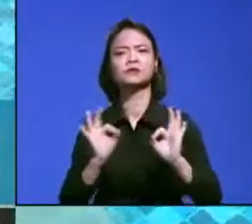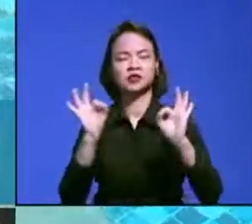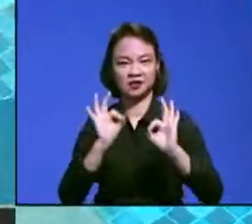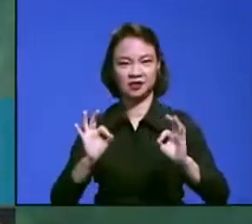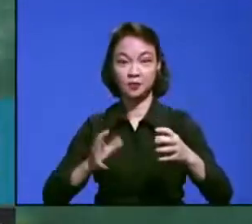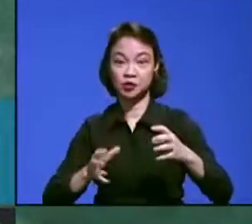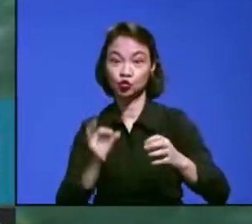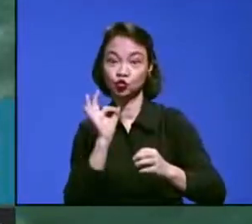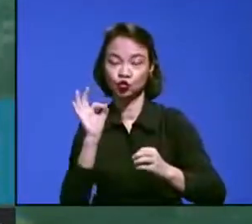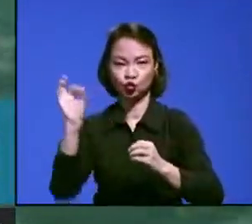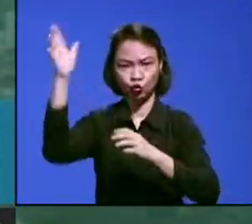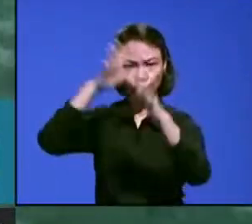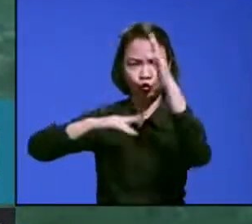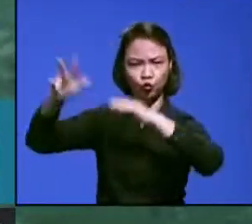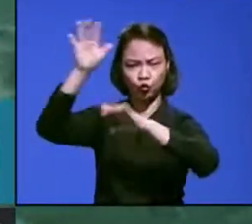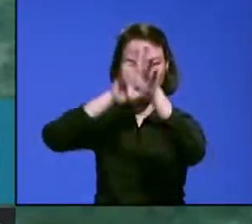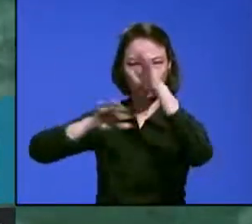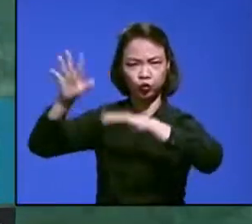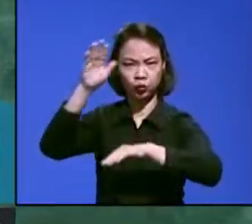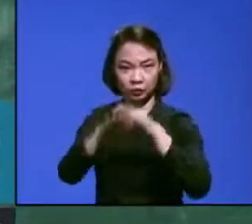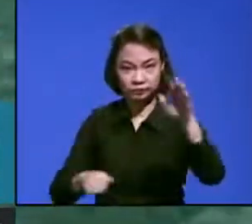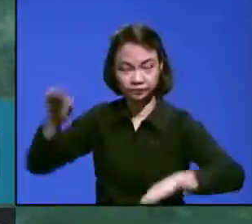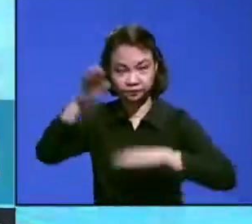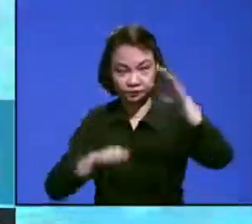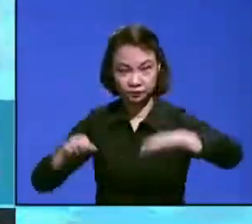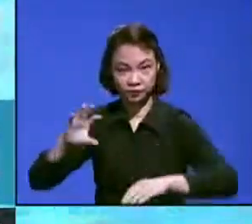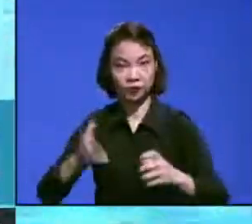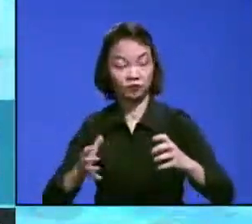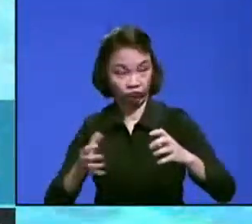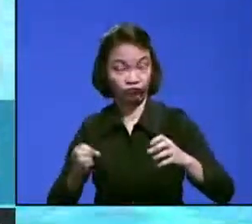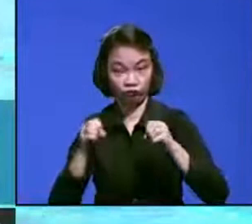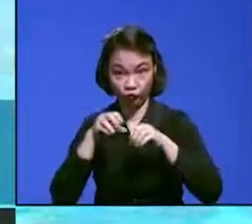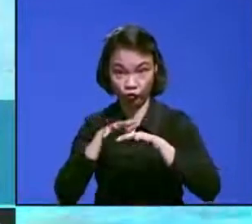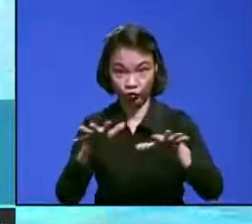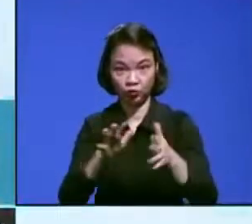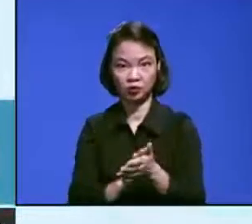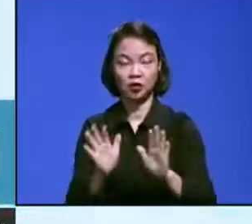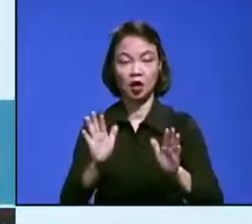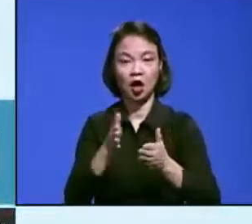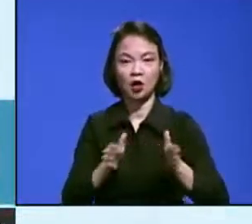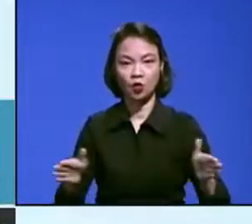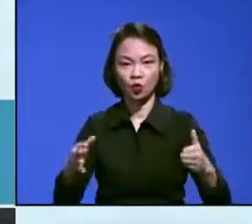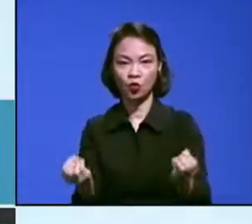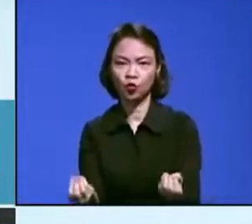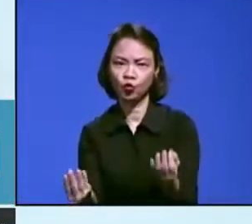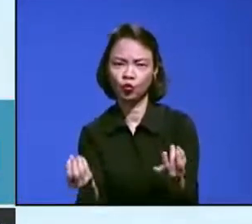Mesin untuk sirkulasi air di kolam renang juga dinyalakan seperti biasa, agar tidak muncul lumut di tepian kolam.